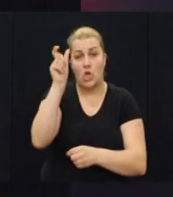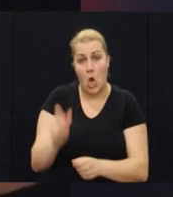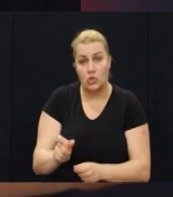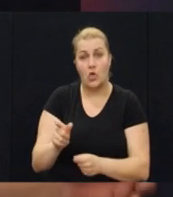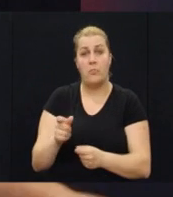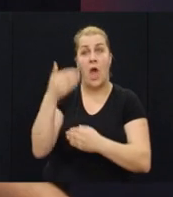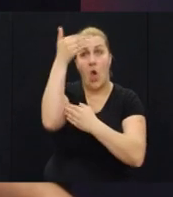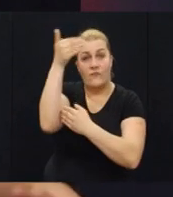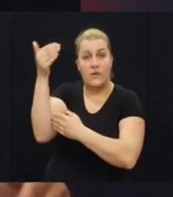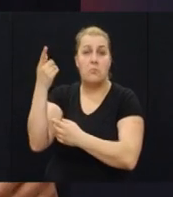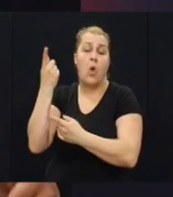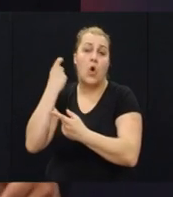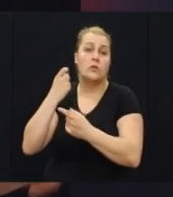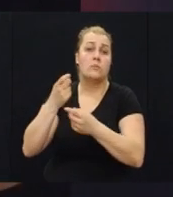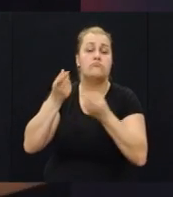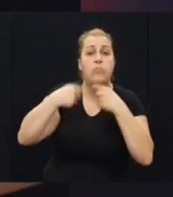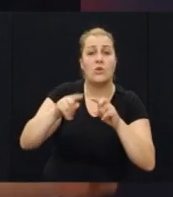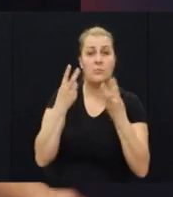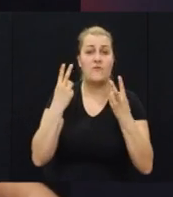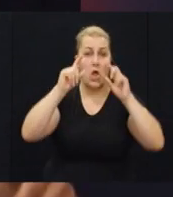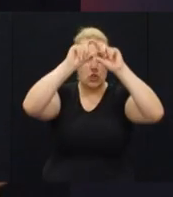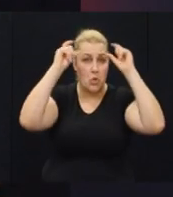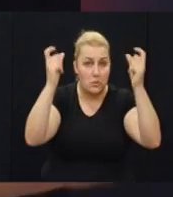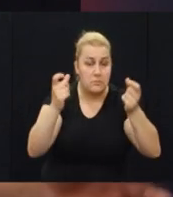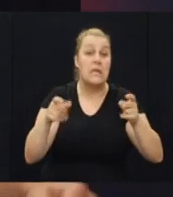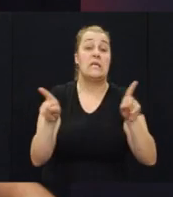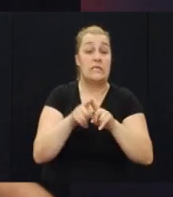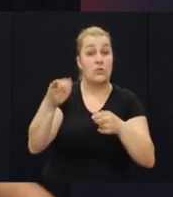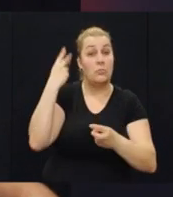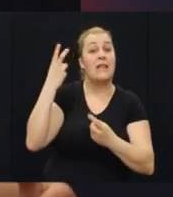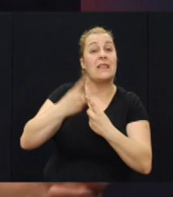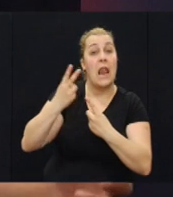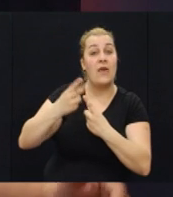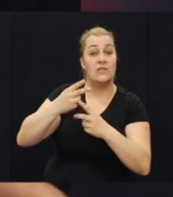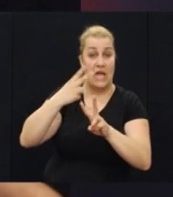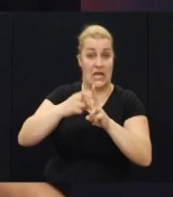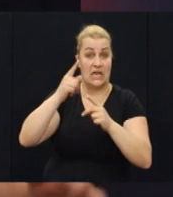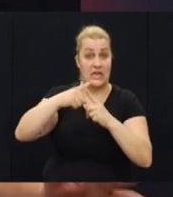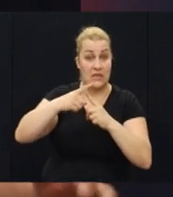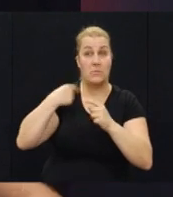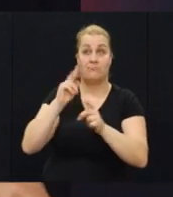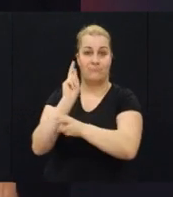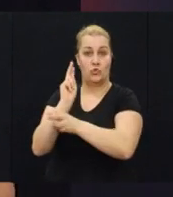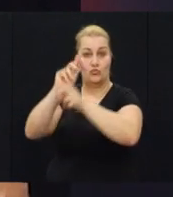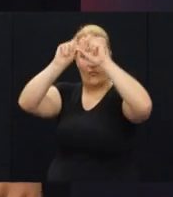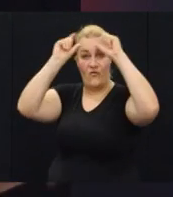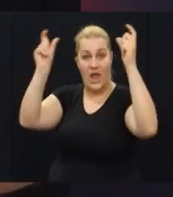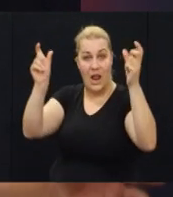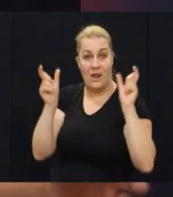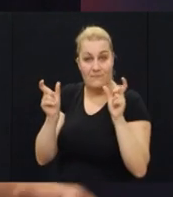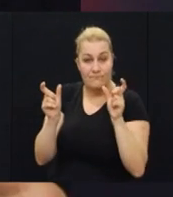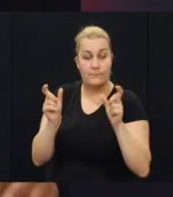od posebne važnosti. Jedna od tih je bila i televizija gdje smo imali daleko najveće ovlasti. Znači, kad smo čuvali